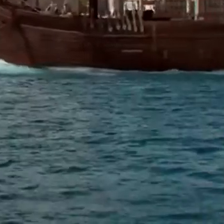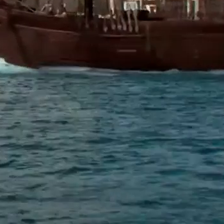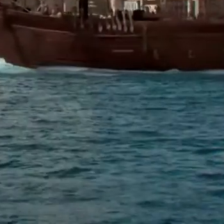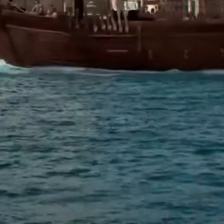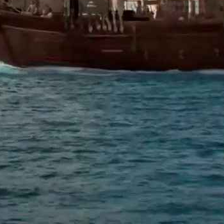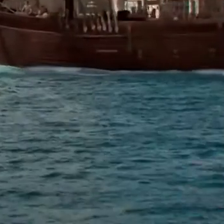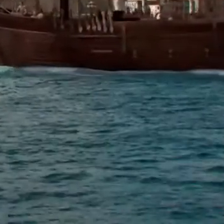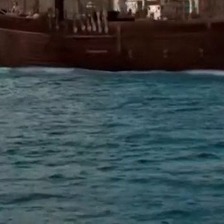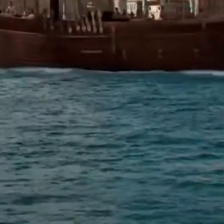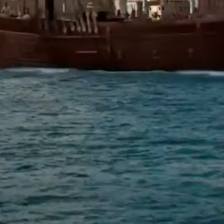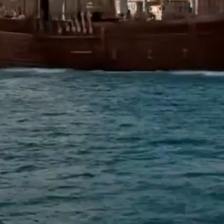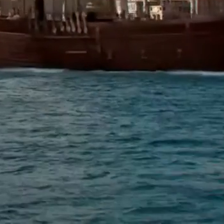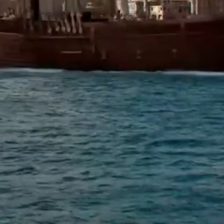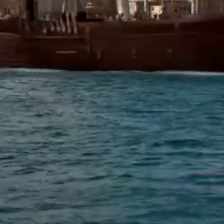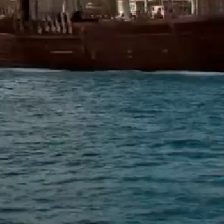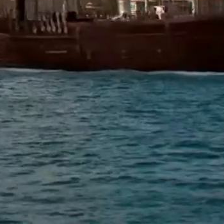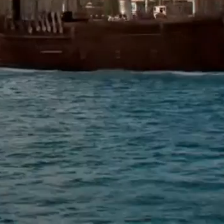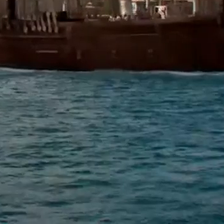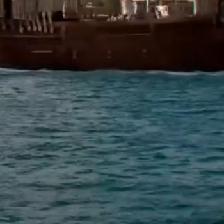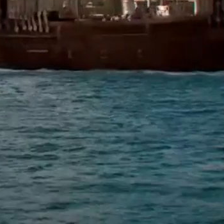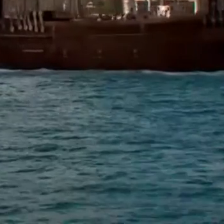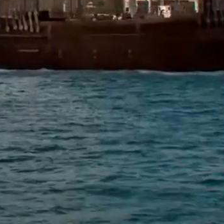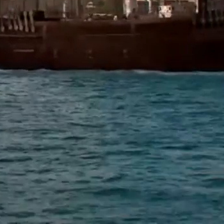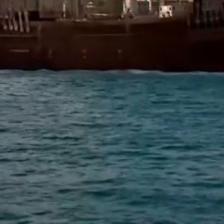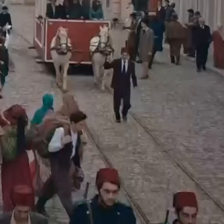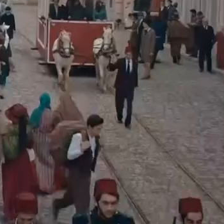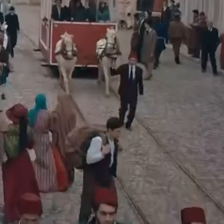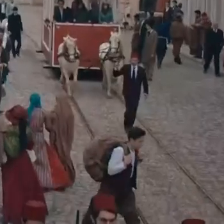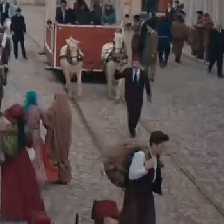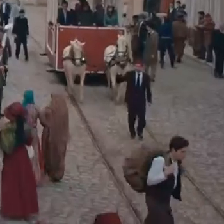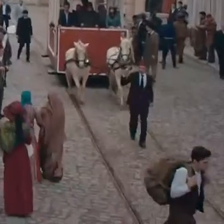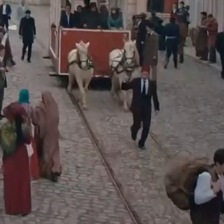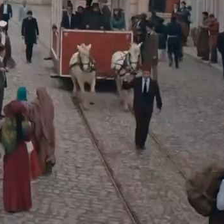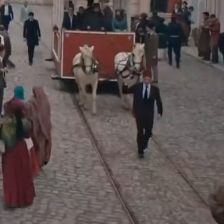Denizde yelkenlerini açmış ilerleyen gemi Galata'nın önünden gidiyor.